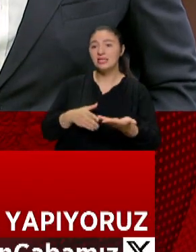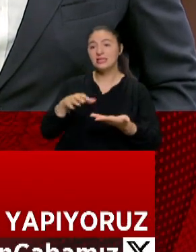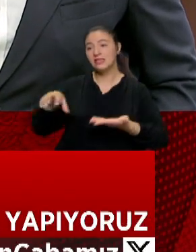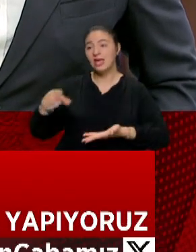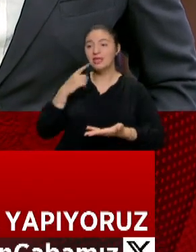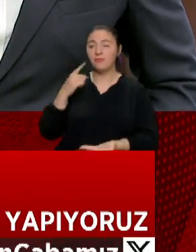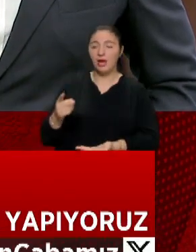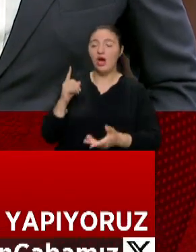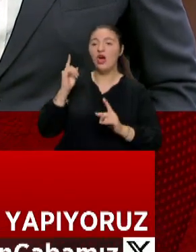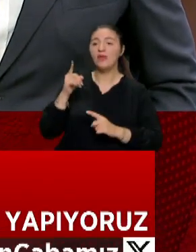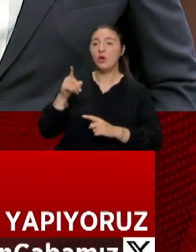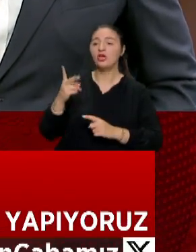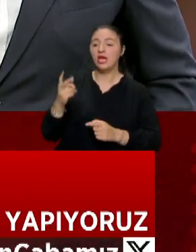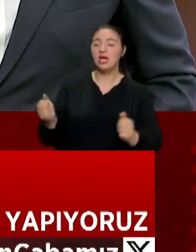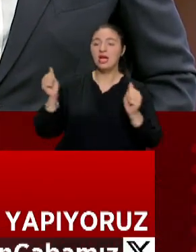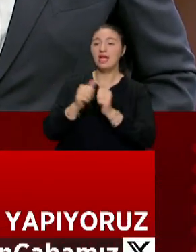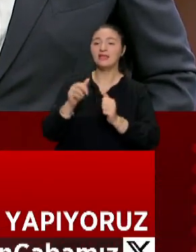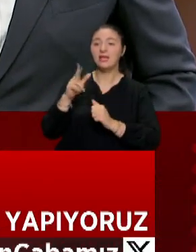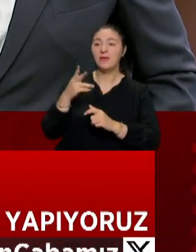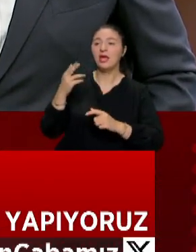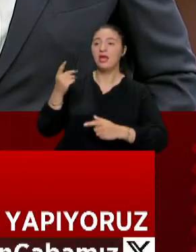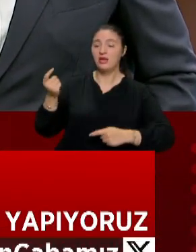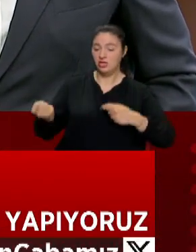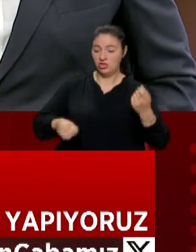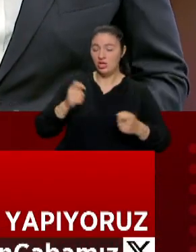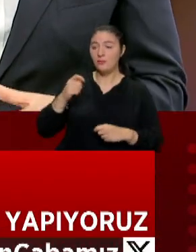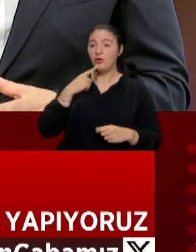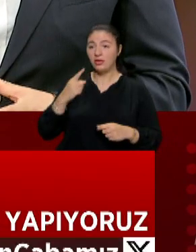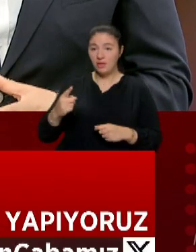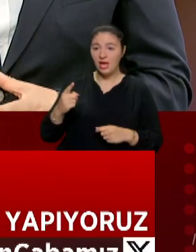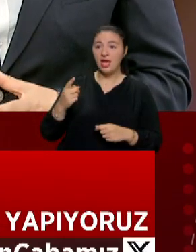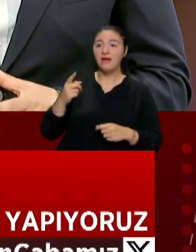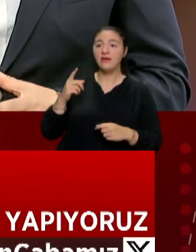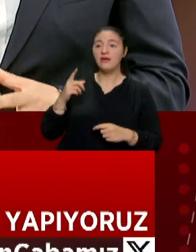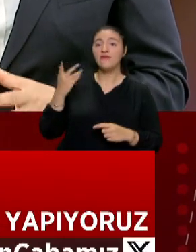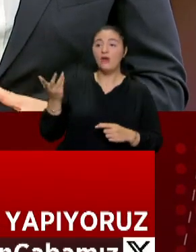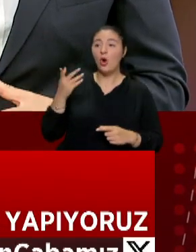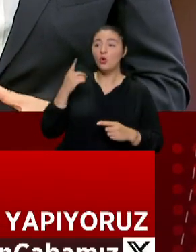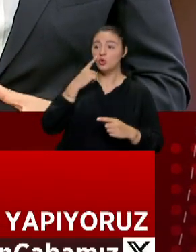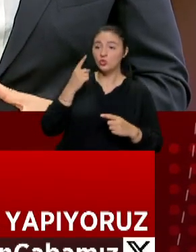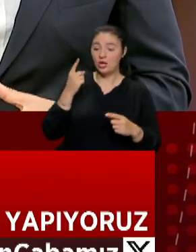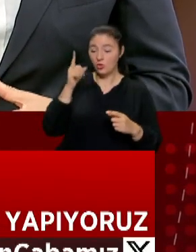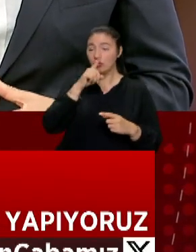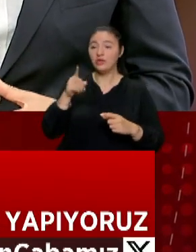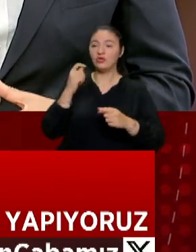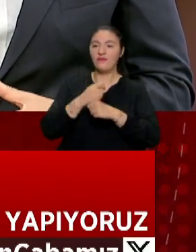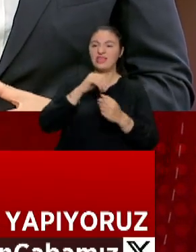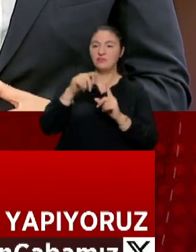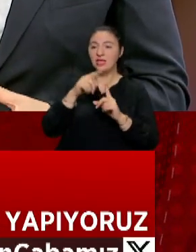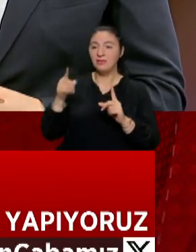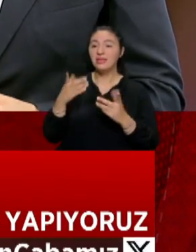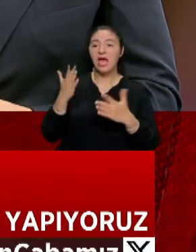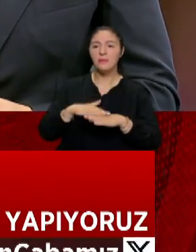kadar demek öğretmen onun iki katı kadar performans sarf ediyor demek o yüzden göreve geldiğimiz günden itibaren